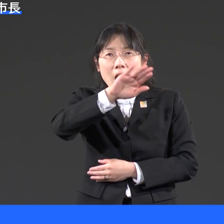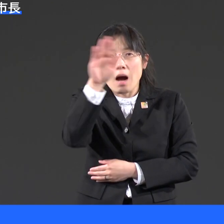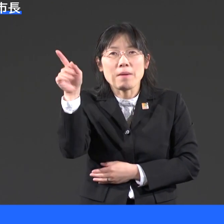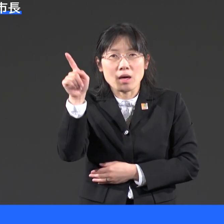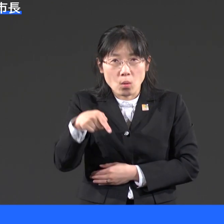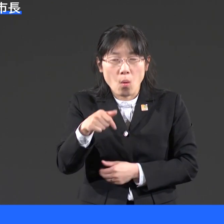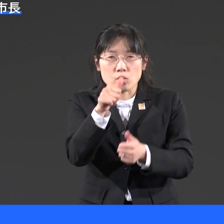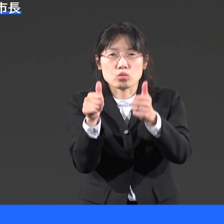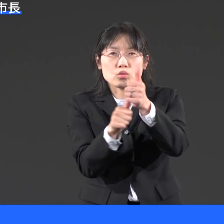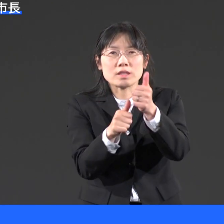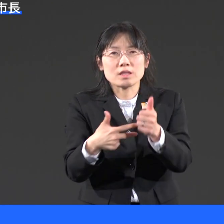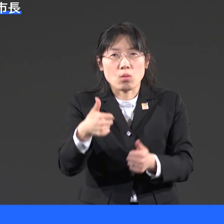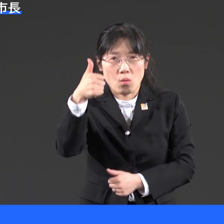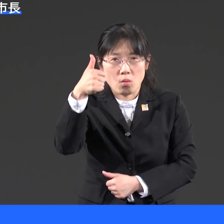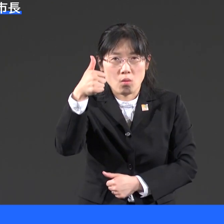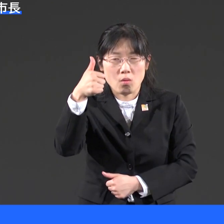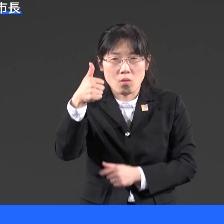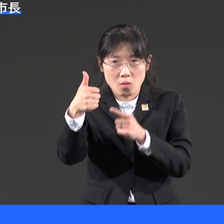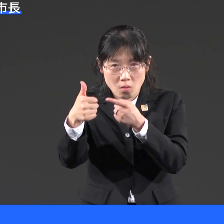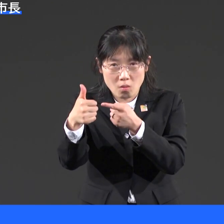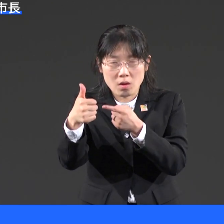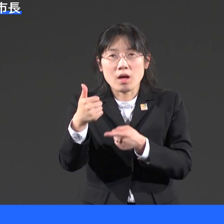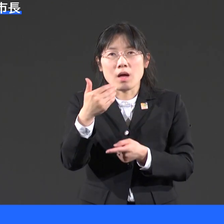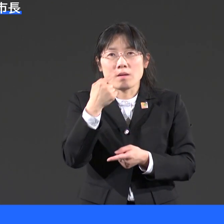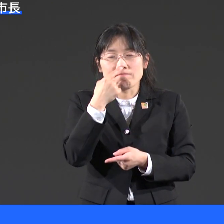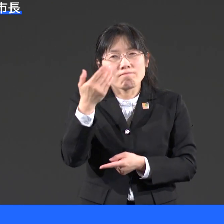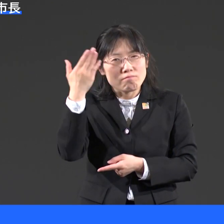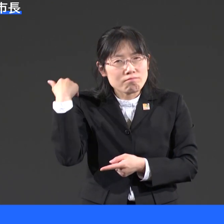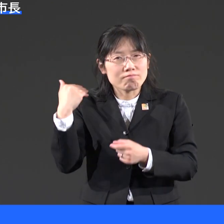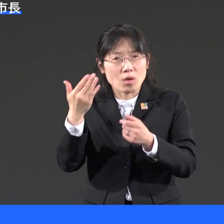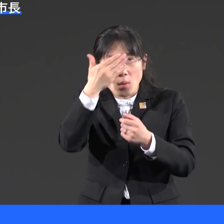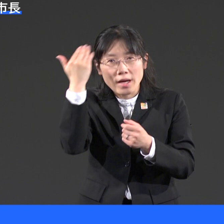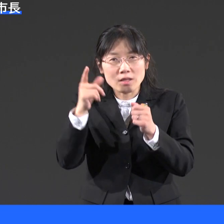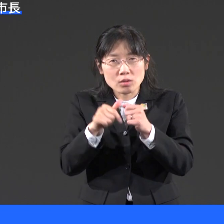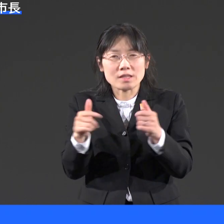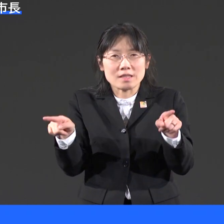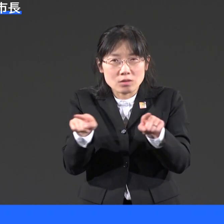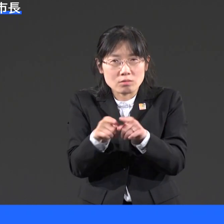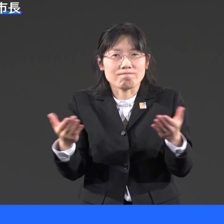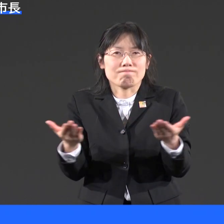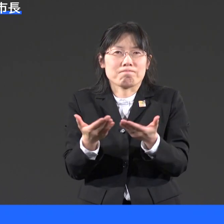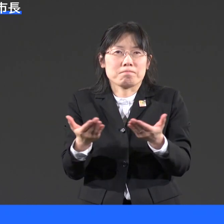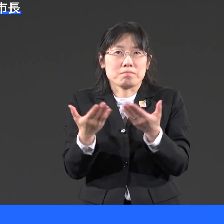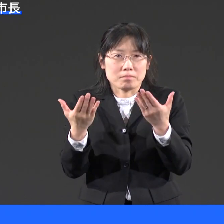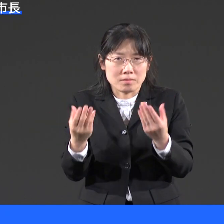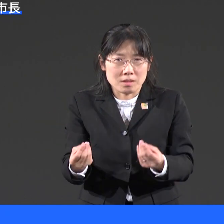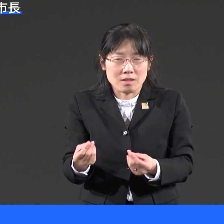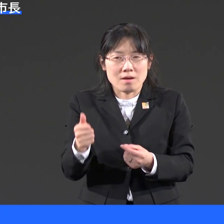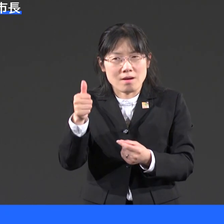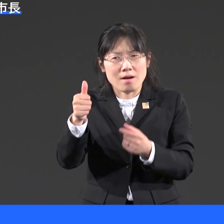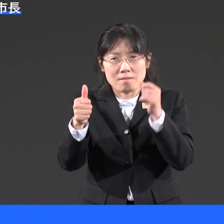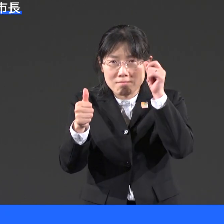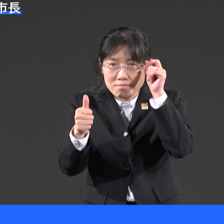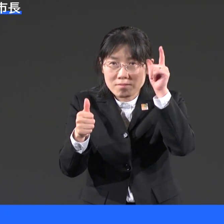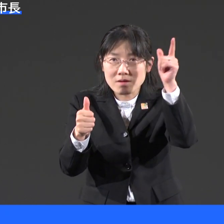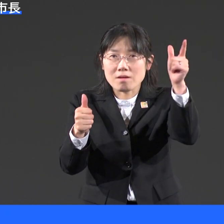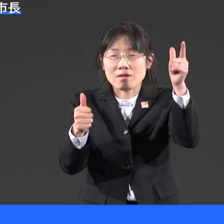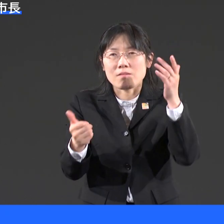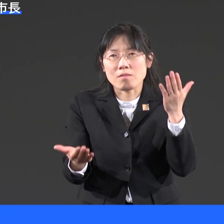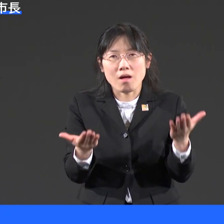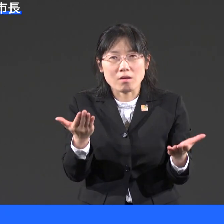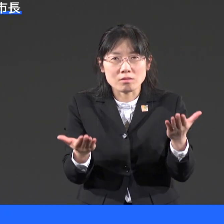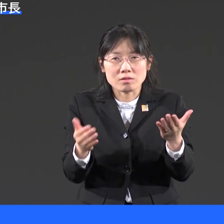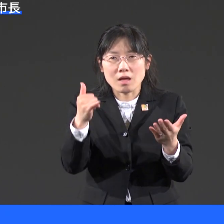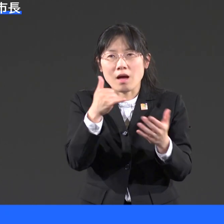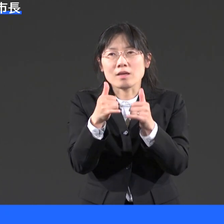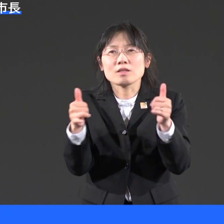長についても私も若い頃一緒に仕事をしたことがあります。非常に優秀でバランスの取れた人間で